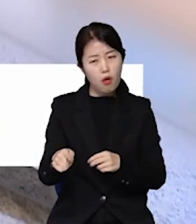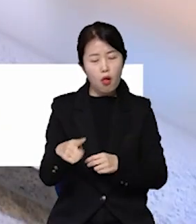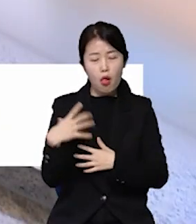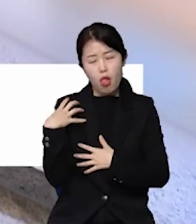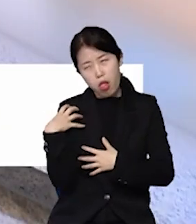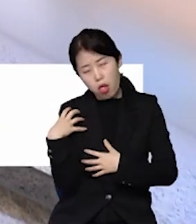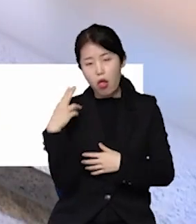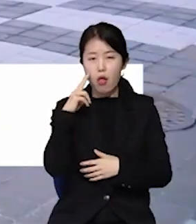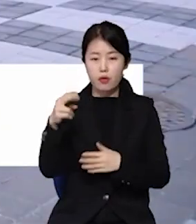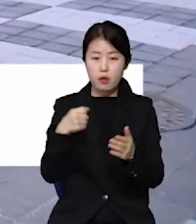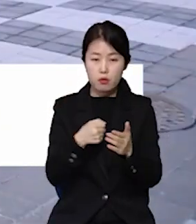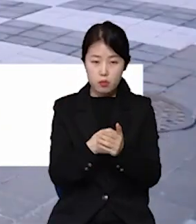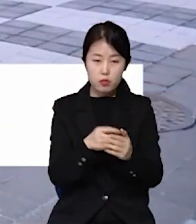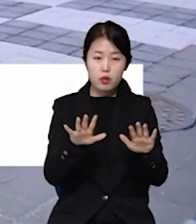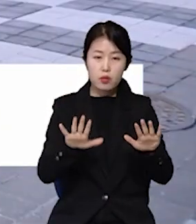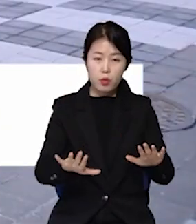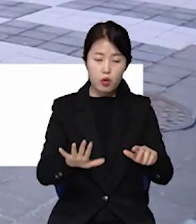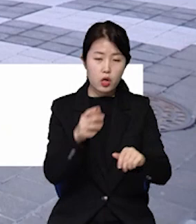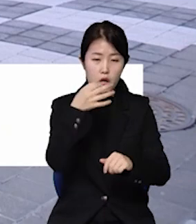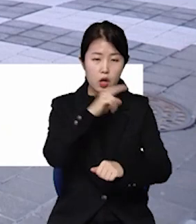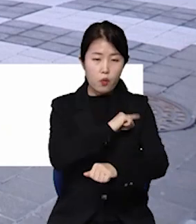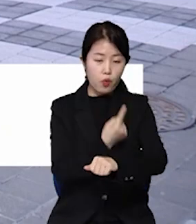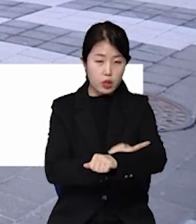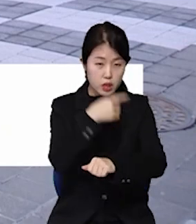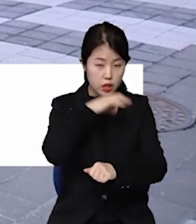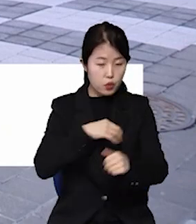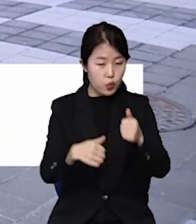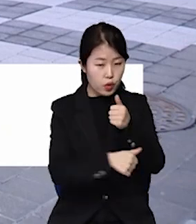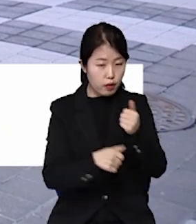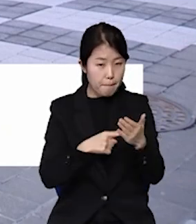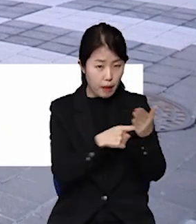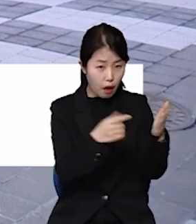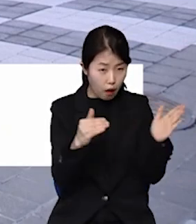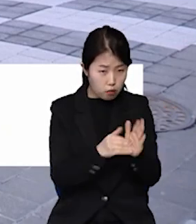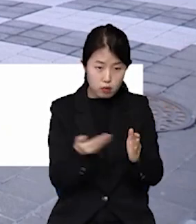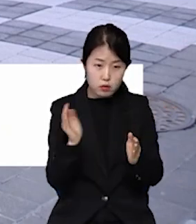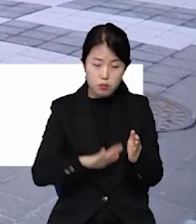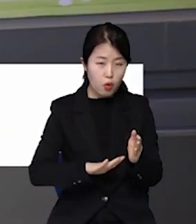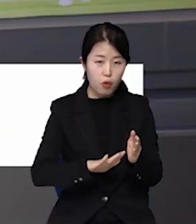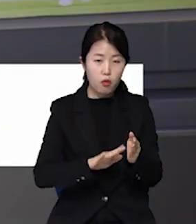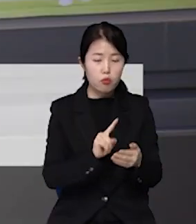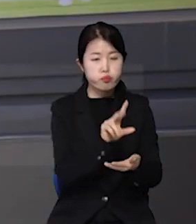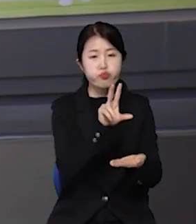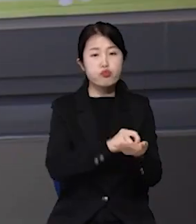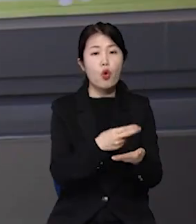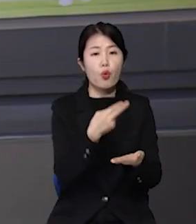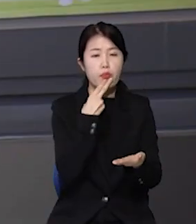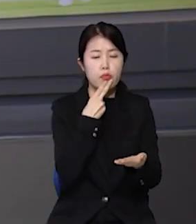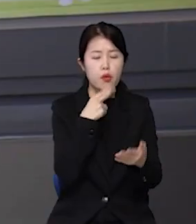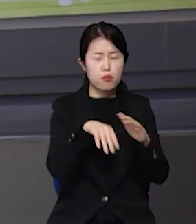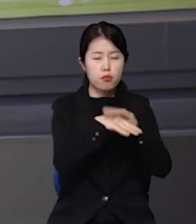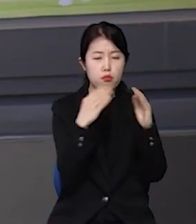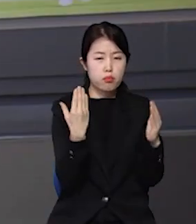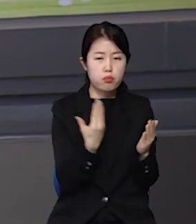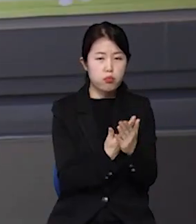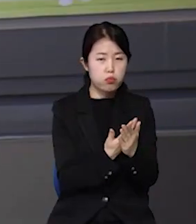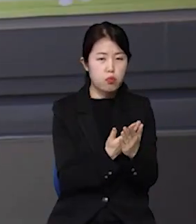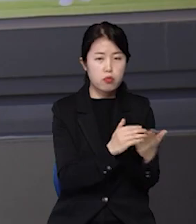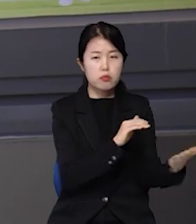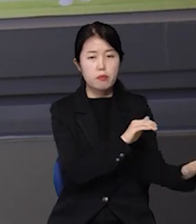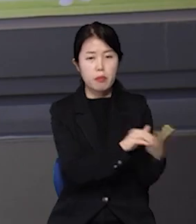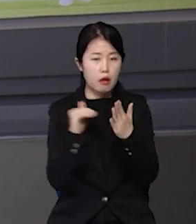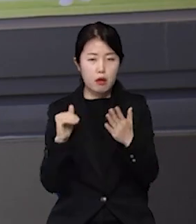과하다며 감사원과 국민권익위에 민원을 제기하기도 했지만 문제가 없다며 시행사의 주장이 모두 기각되기도